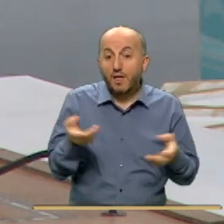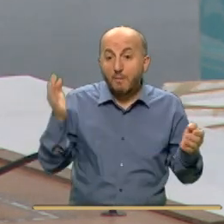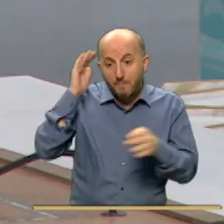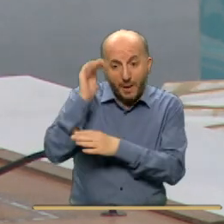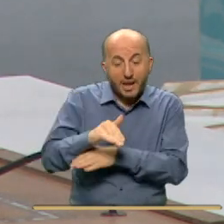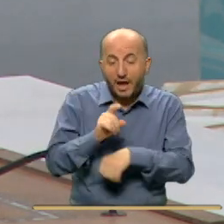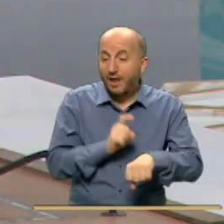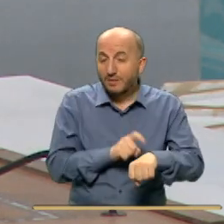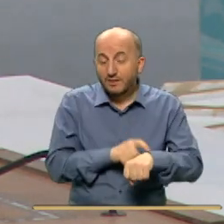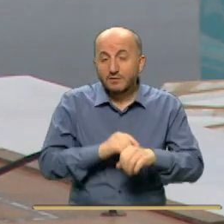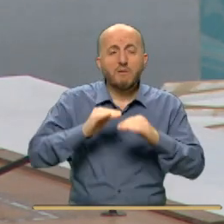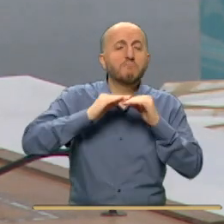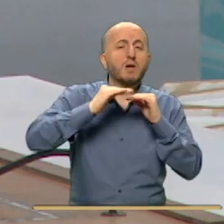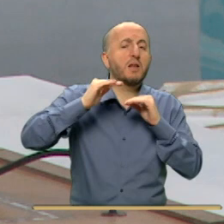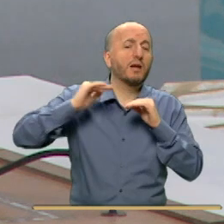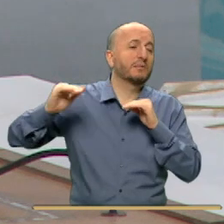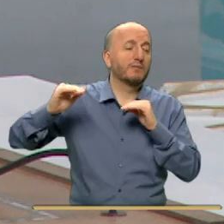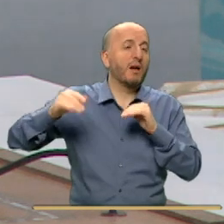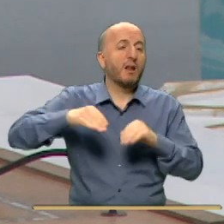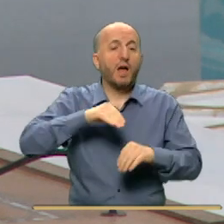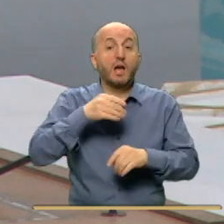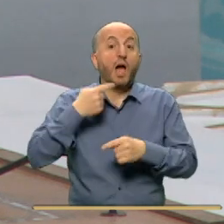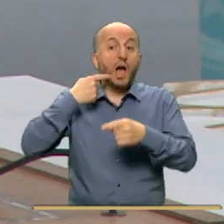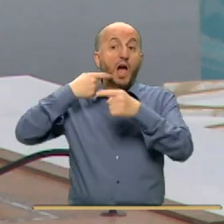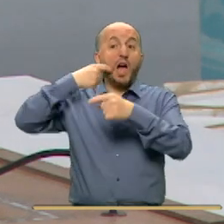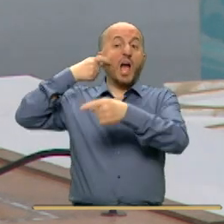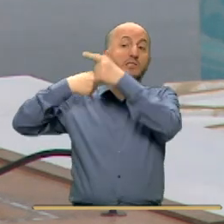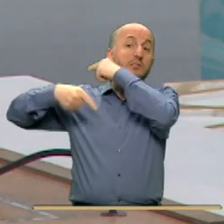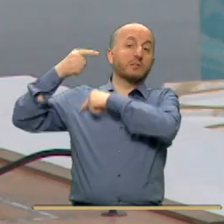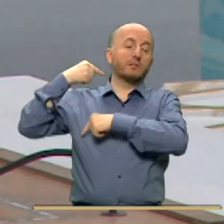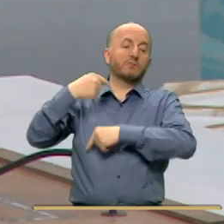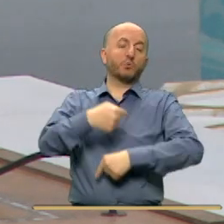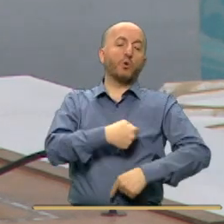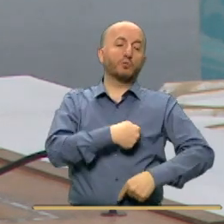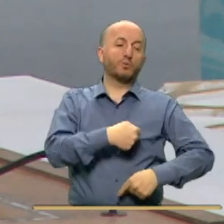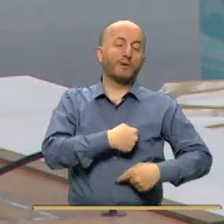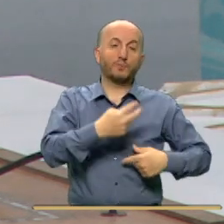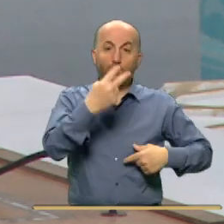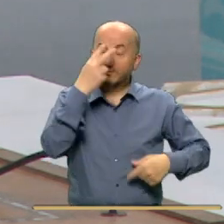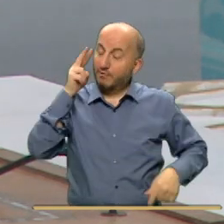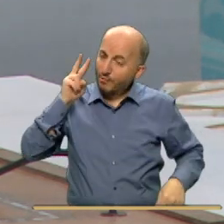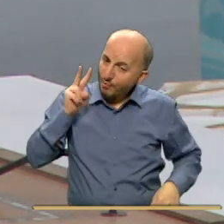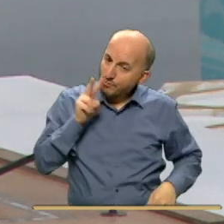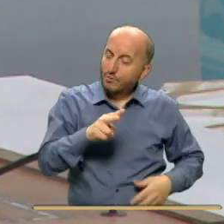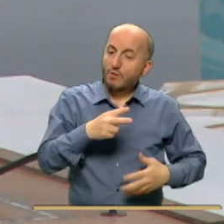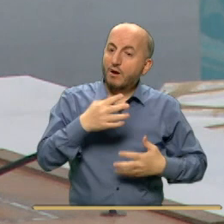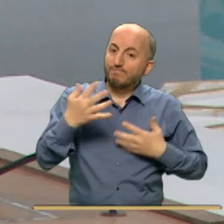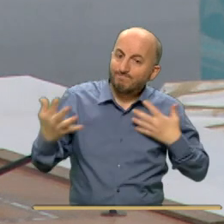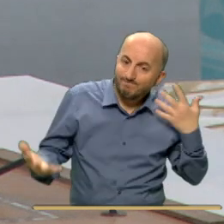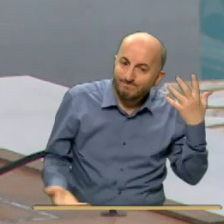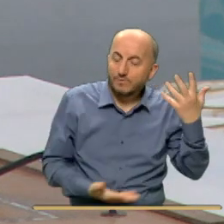anlarında milletler atalarının, ecdadının gönülleriyle ve gözleriyle görürler ve hareket